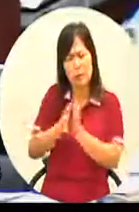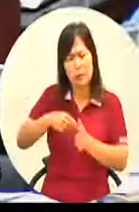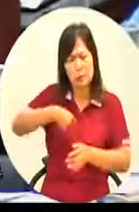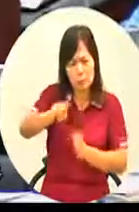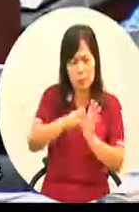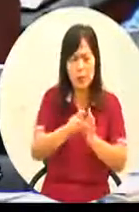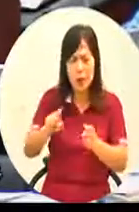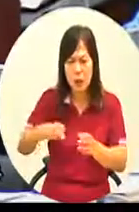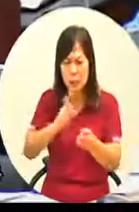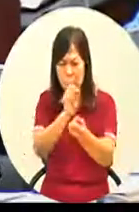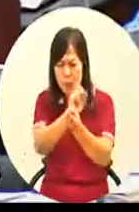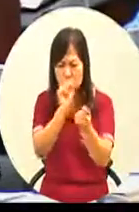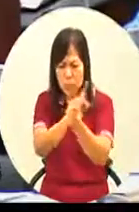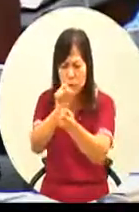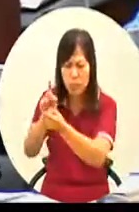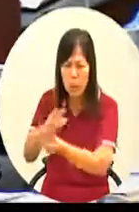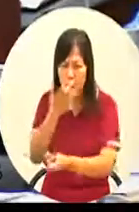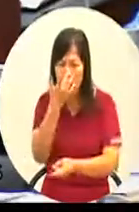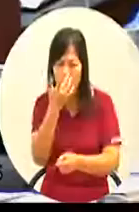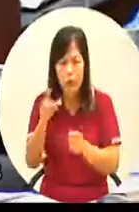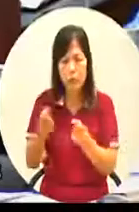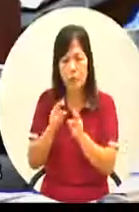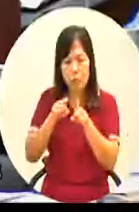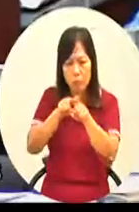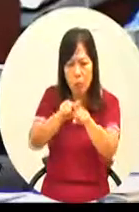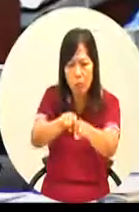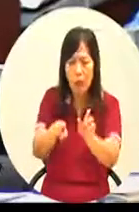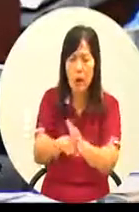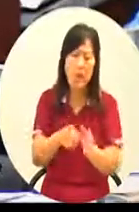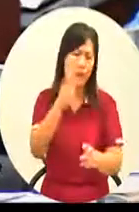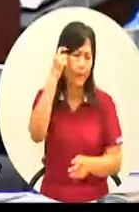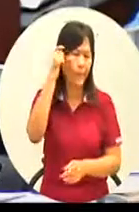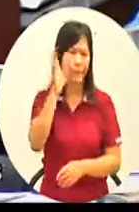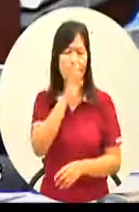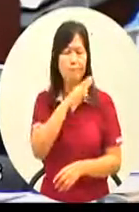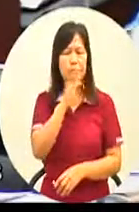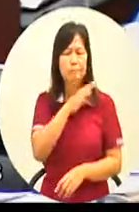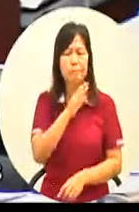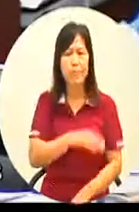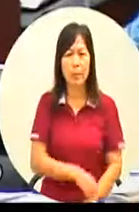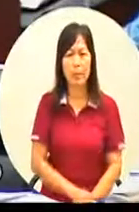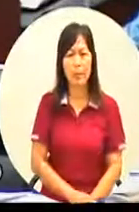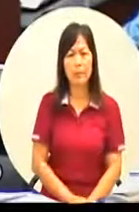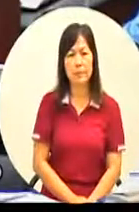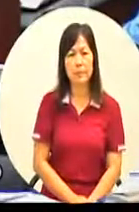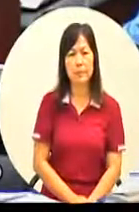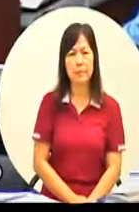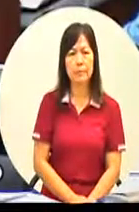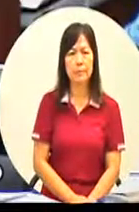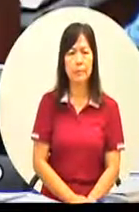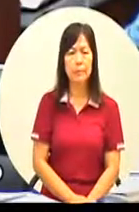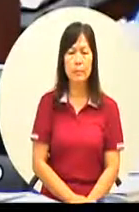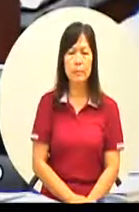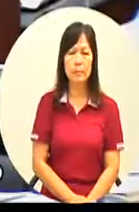什么都不懂诶。那对手咩？很蛮唔好啦吼！我请局长你答我一下好不好？ 啊，局长